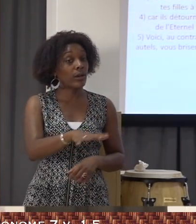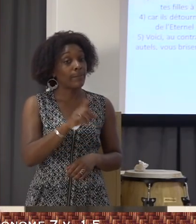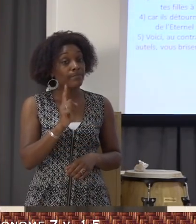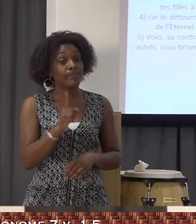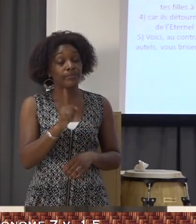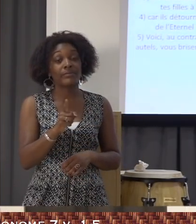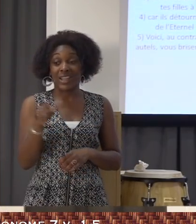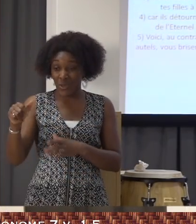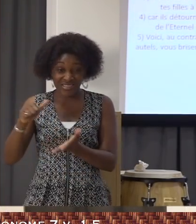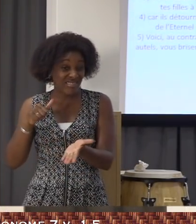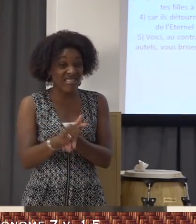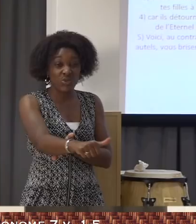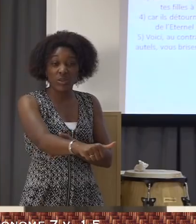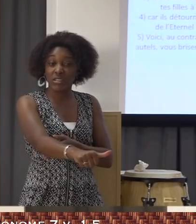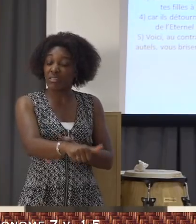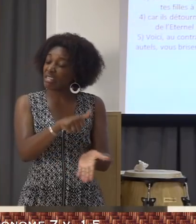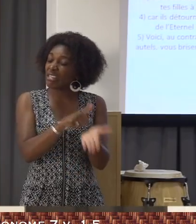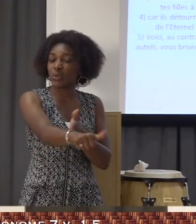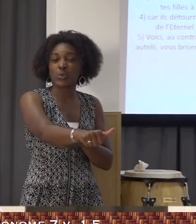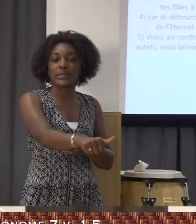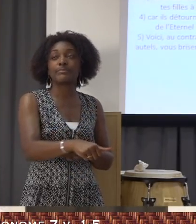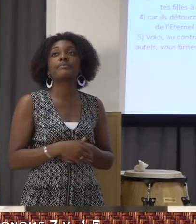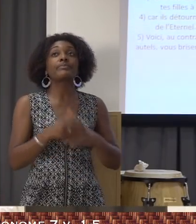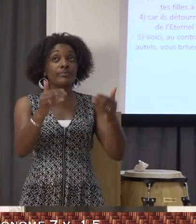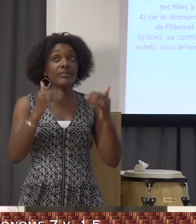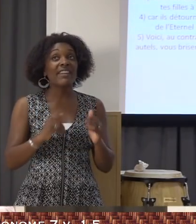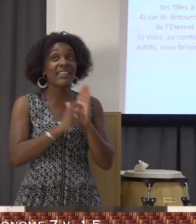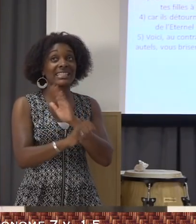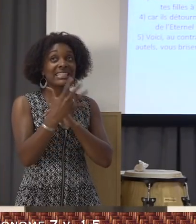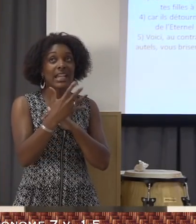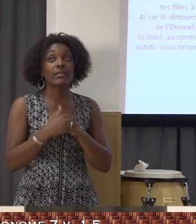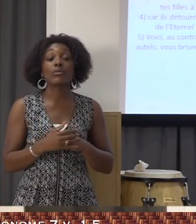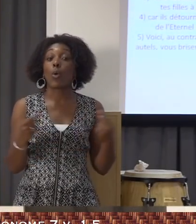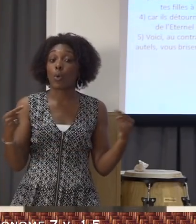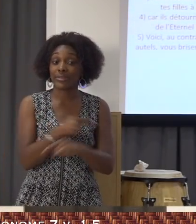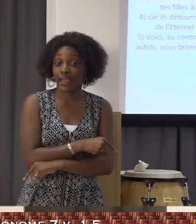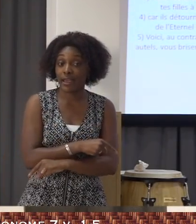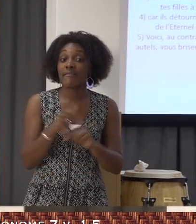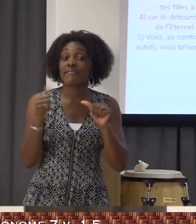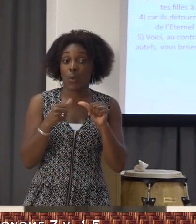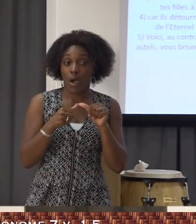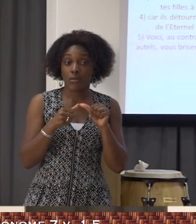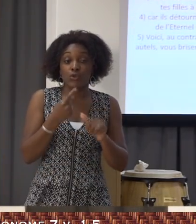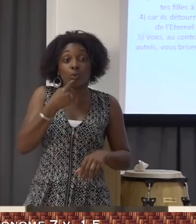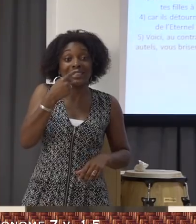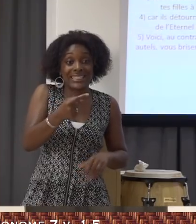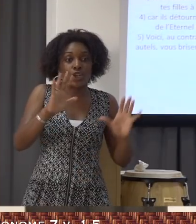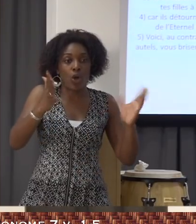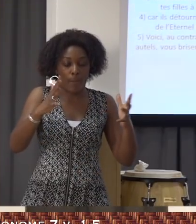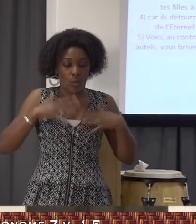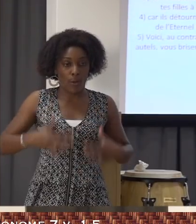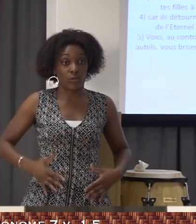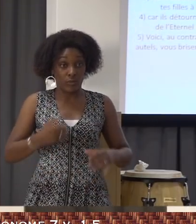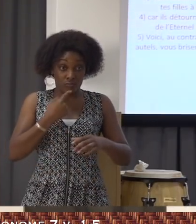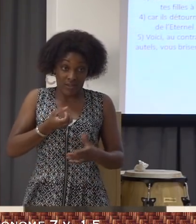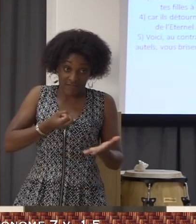te détruirait promptement. Le verset 5 dit, voici au contraire comment vous